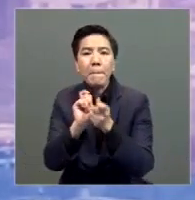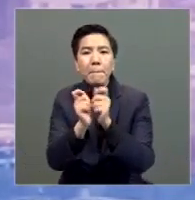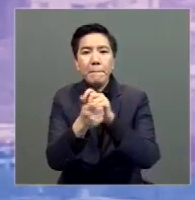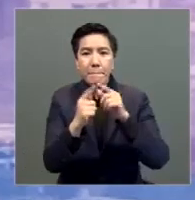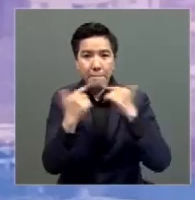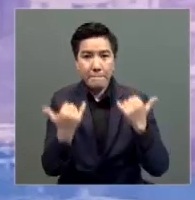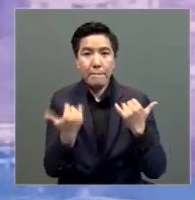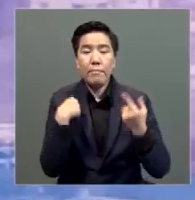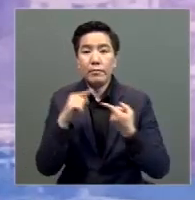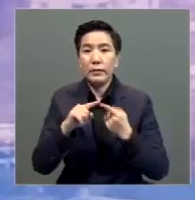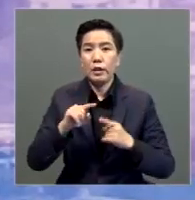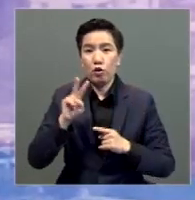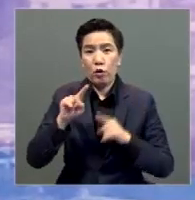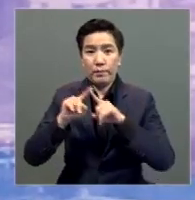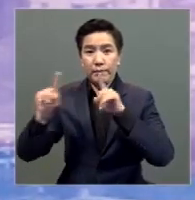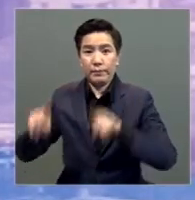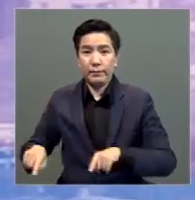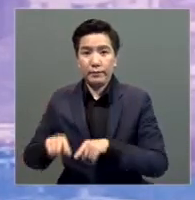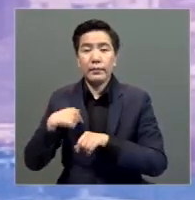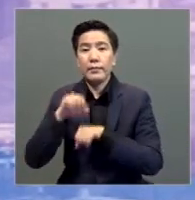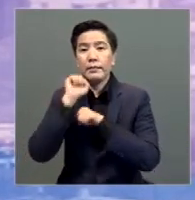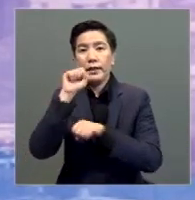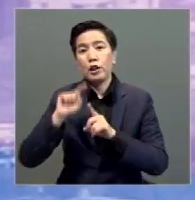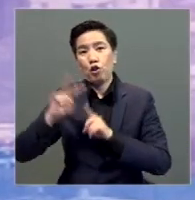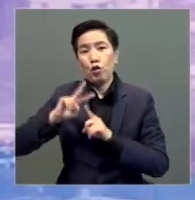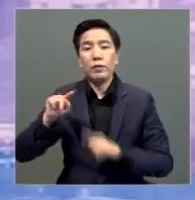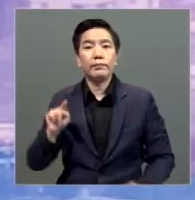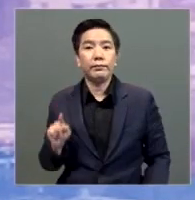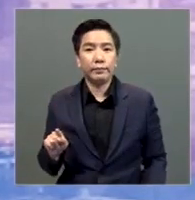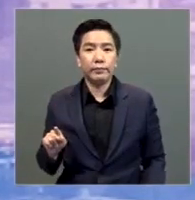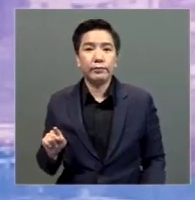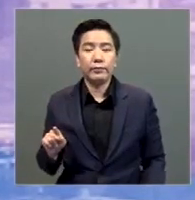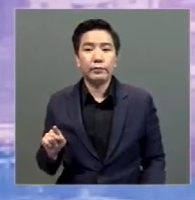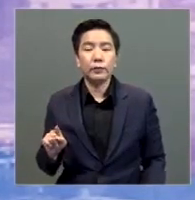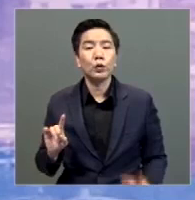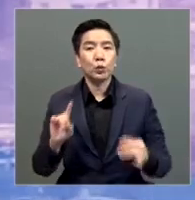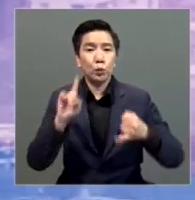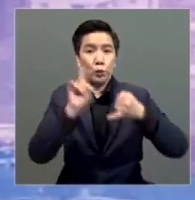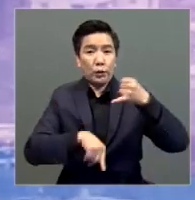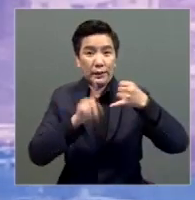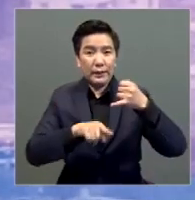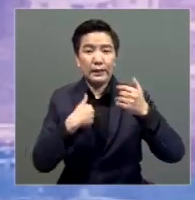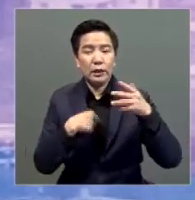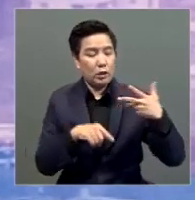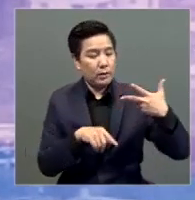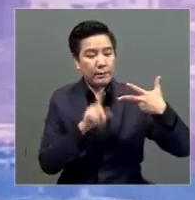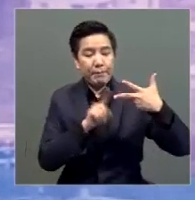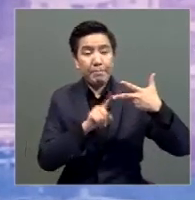นในข้อกำหนดฉบับที่สองอีกข้อหนึ่งข้อสุดท้ายข้อส